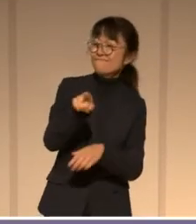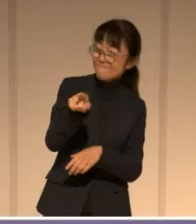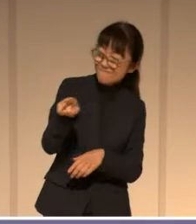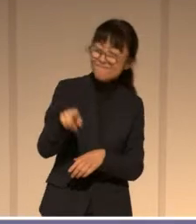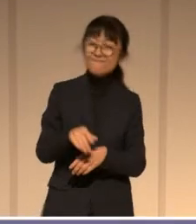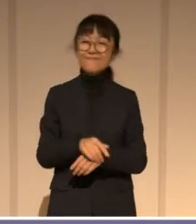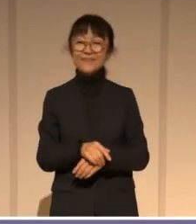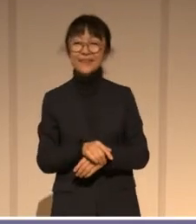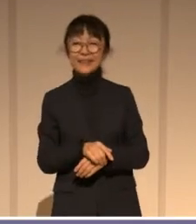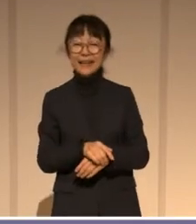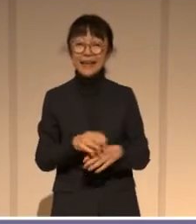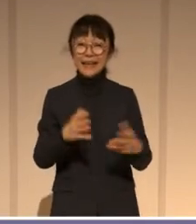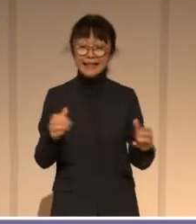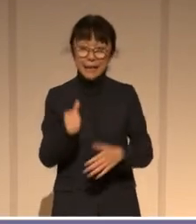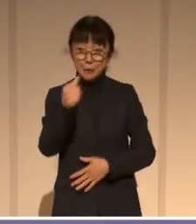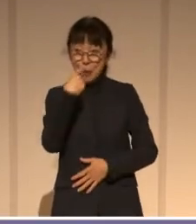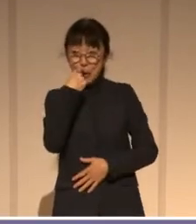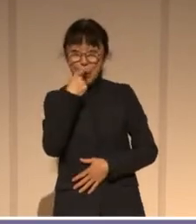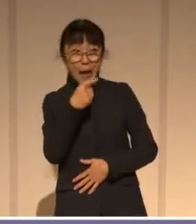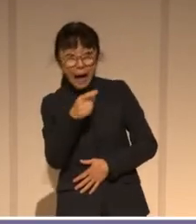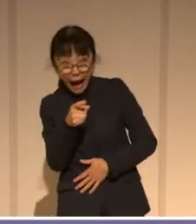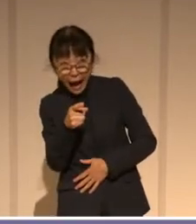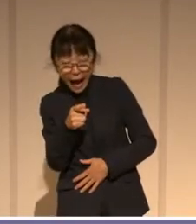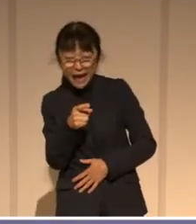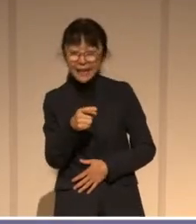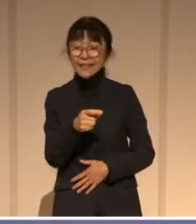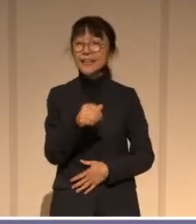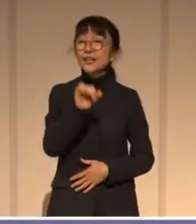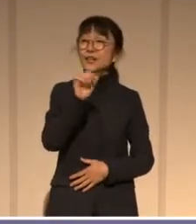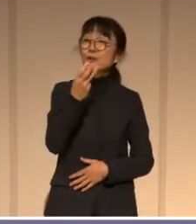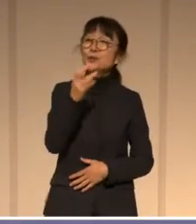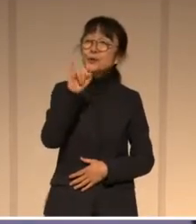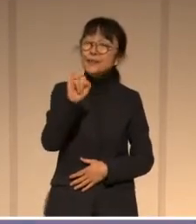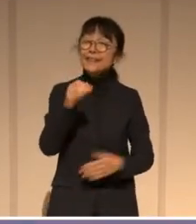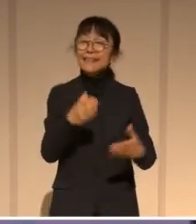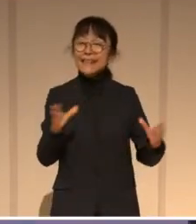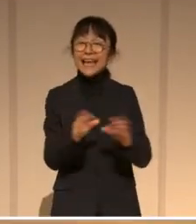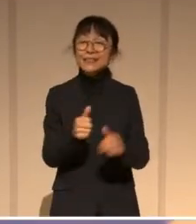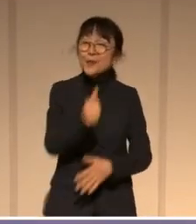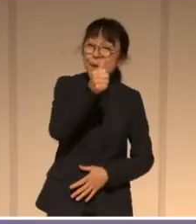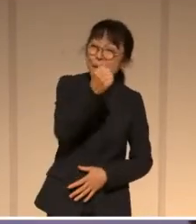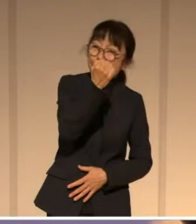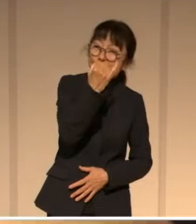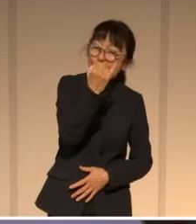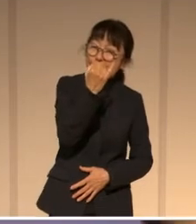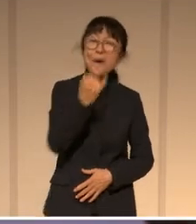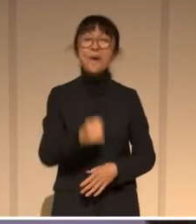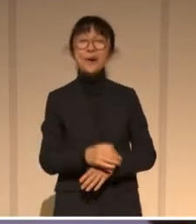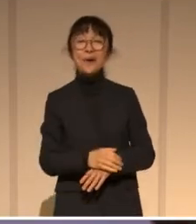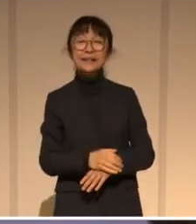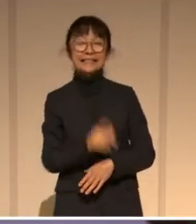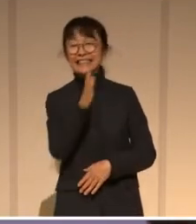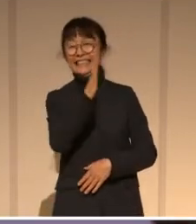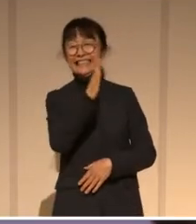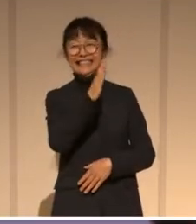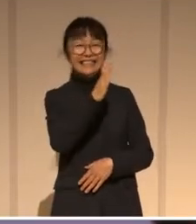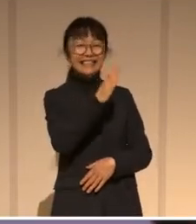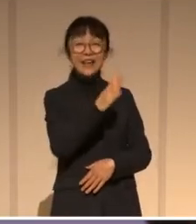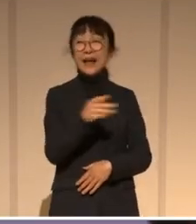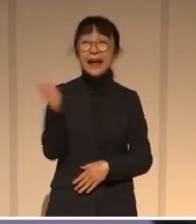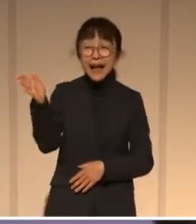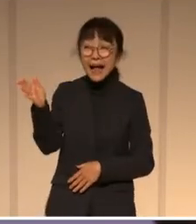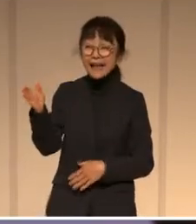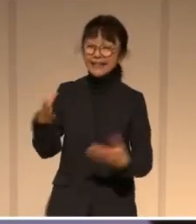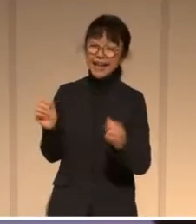ん最長の座が危うく言い体調がむしろそりゃそりゃロスか4 a 3